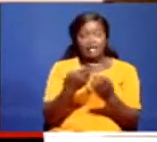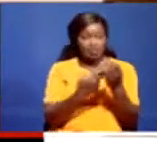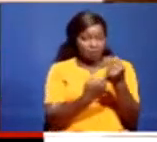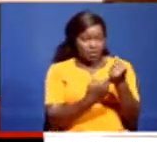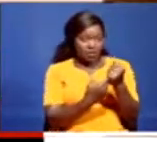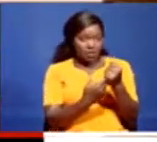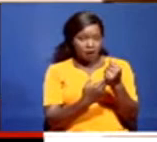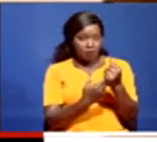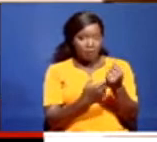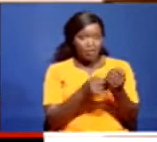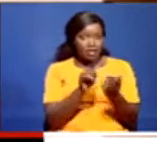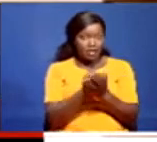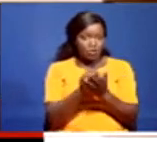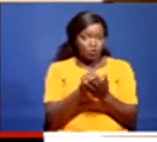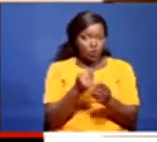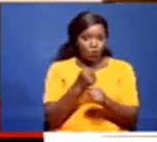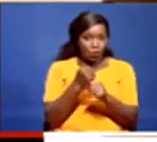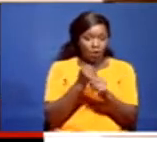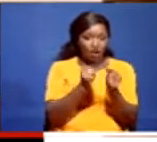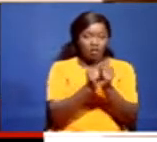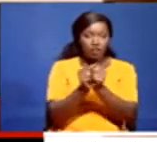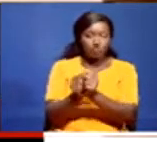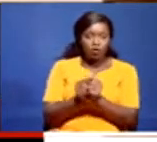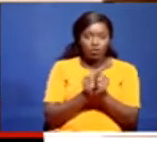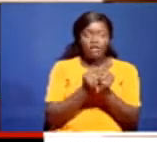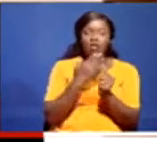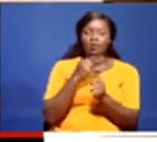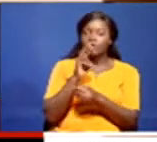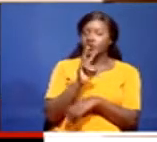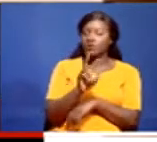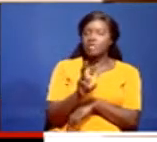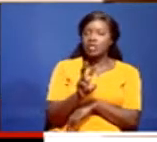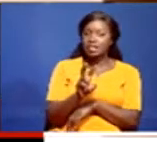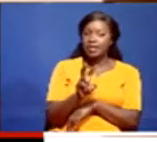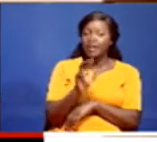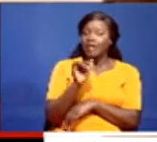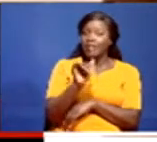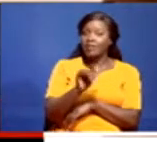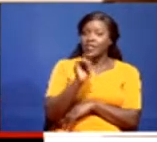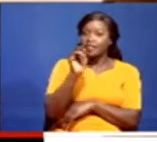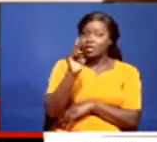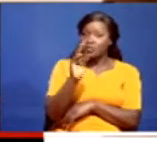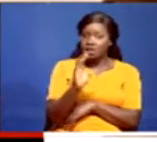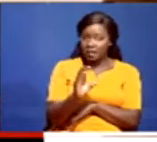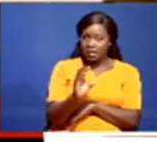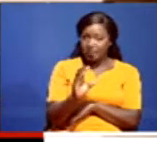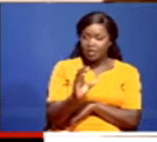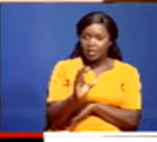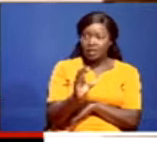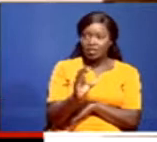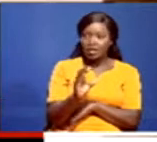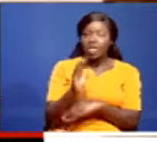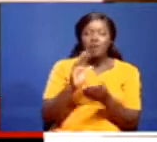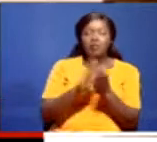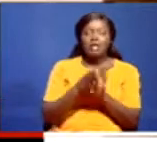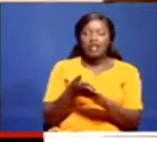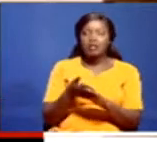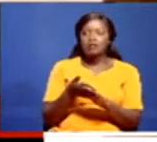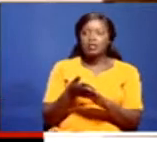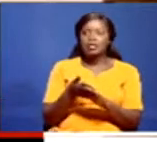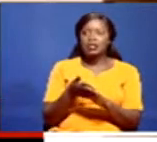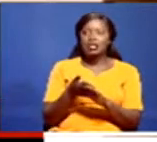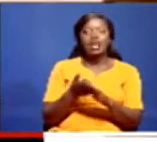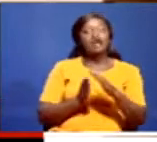when we work together, we want to see that KBC become where it used to